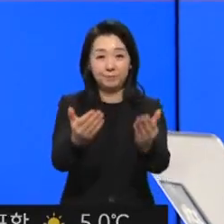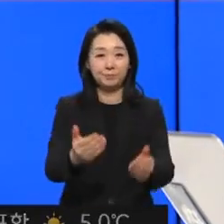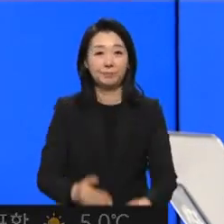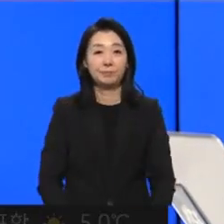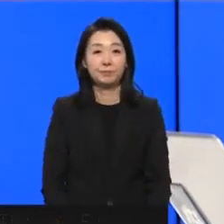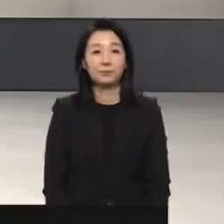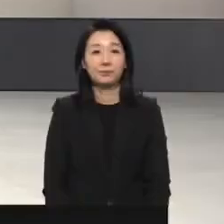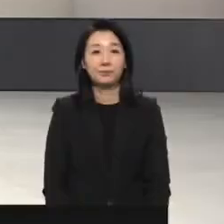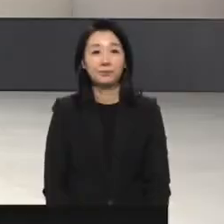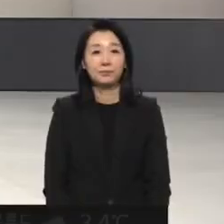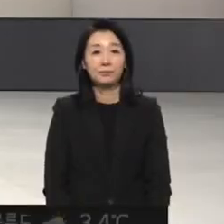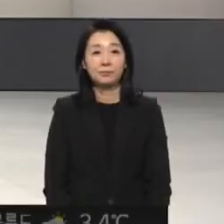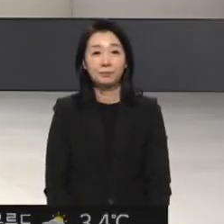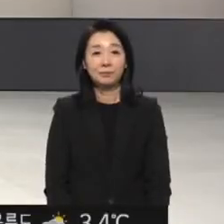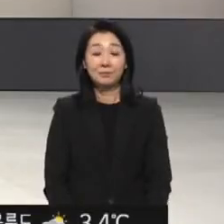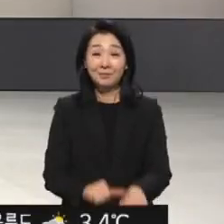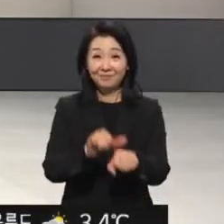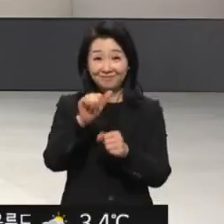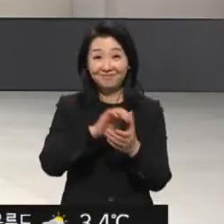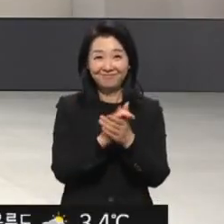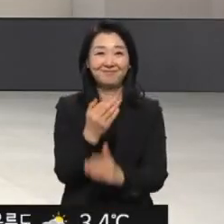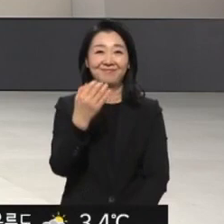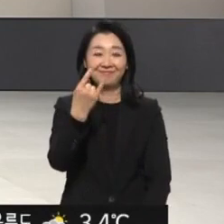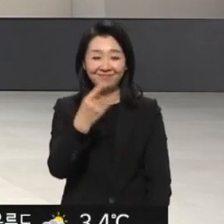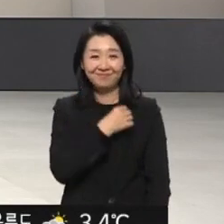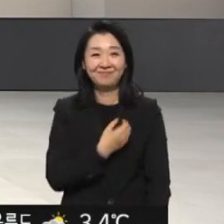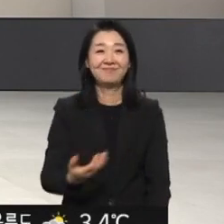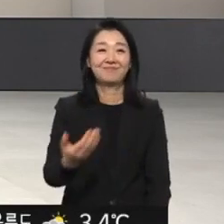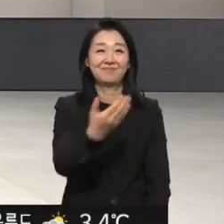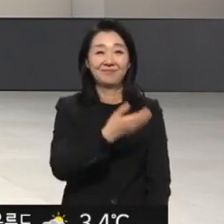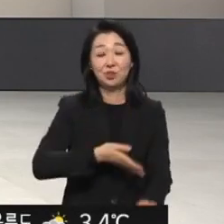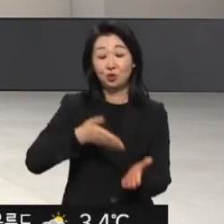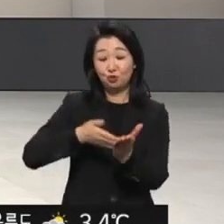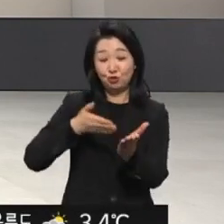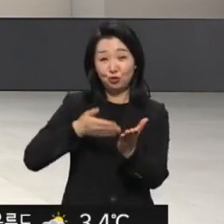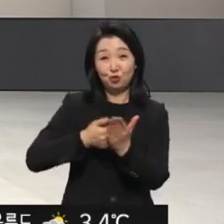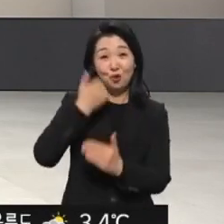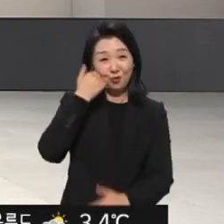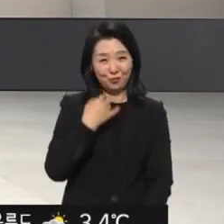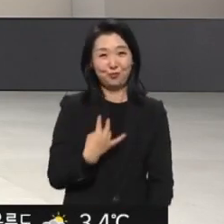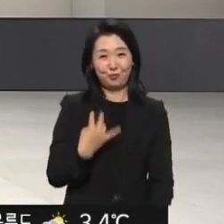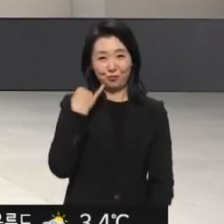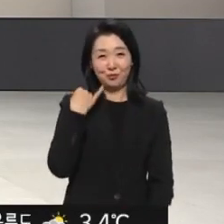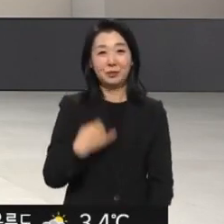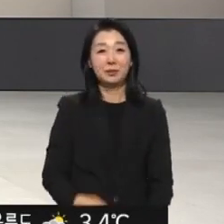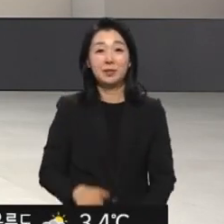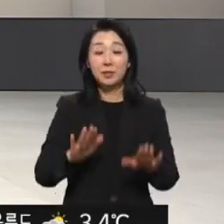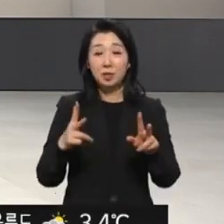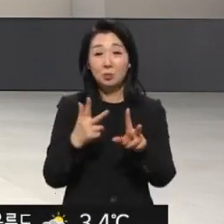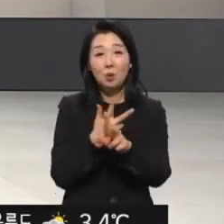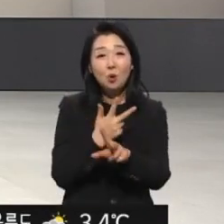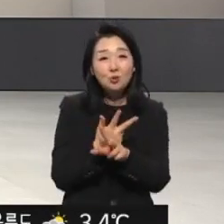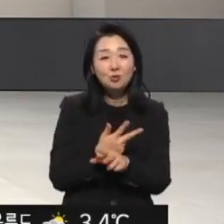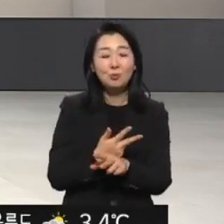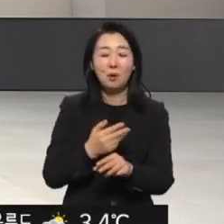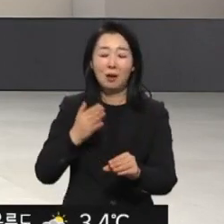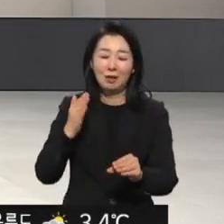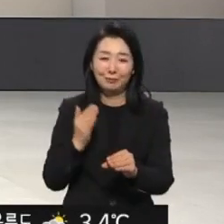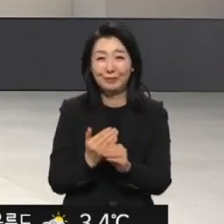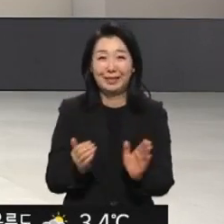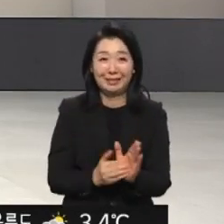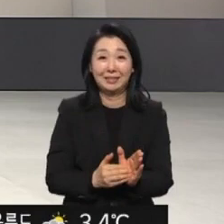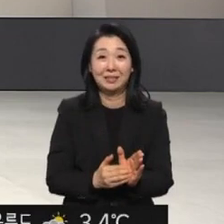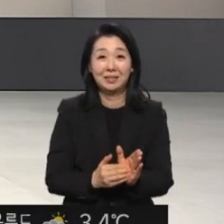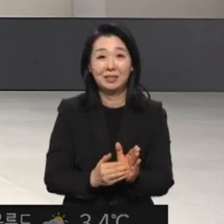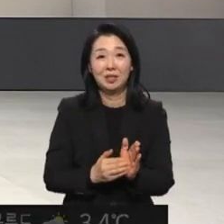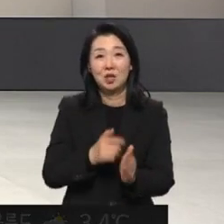정리했습니다. 네, 5시 하면 다정해 정의원들의 뉴스 큐레이터 울체커입니다. 이번 주도 벌써 중간까지